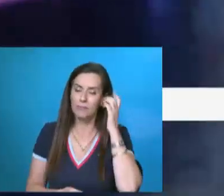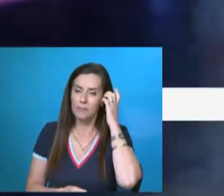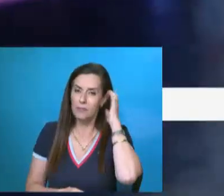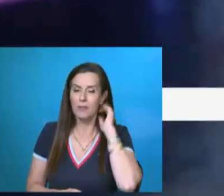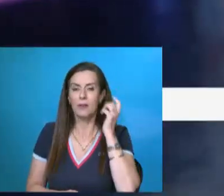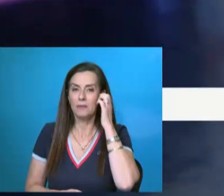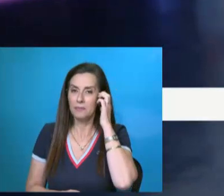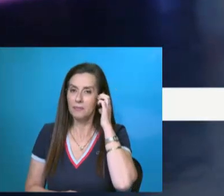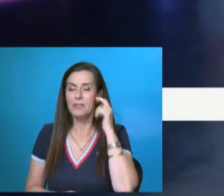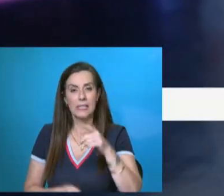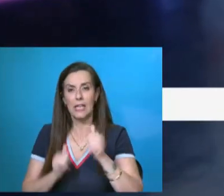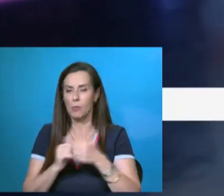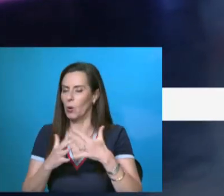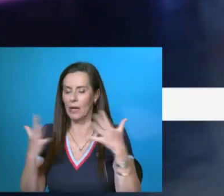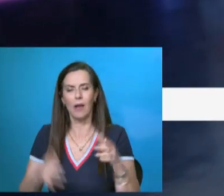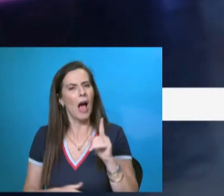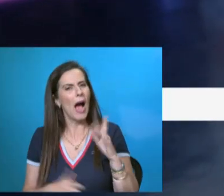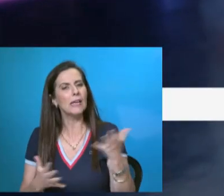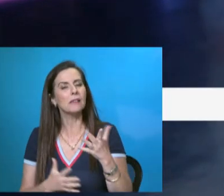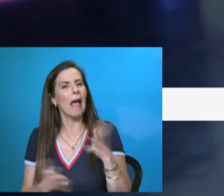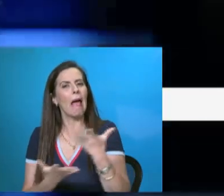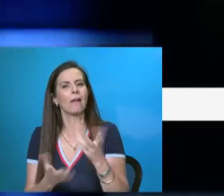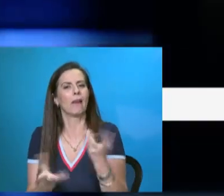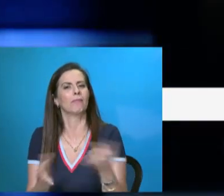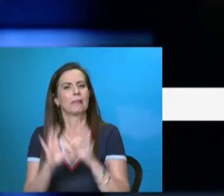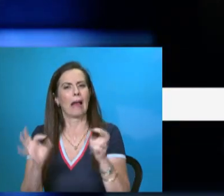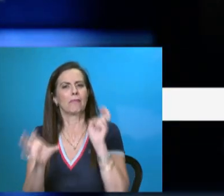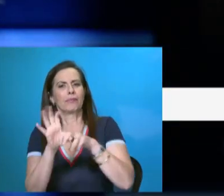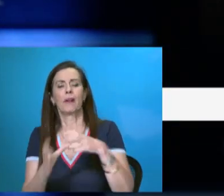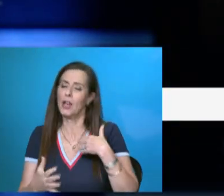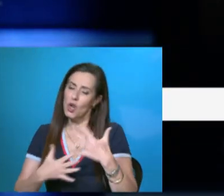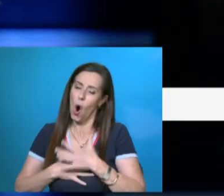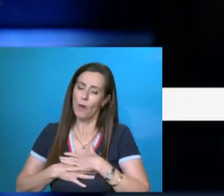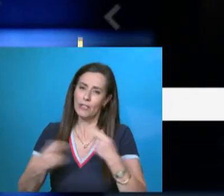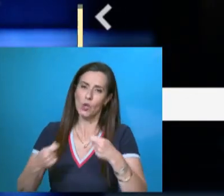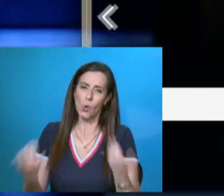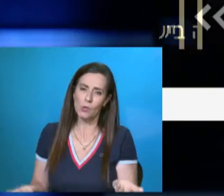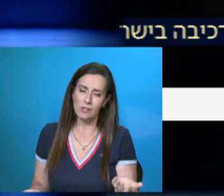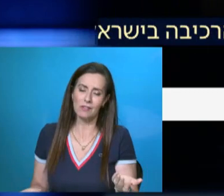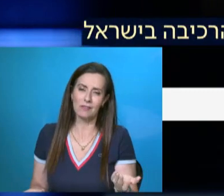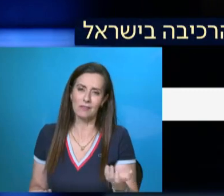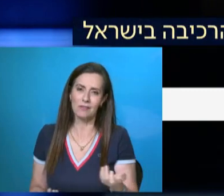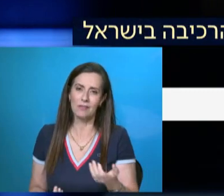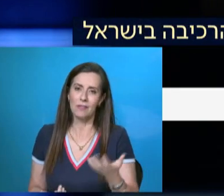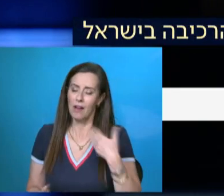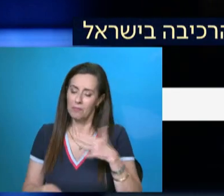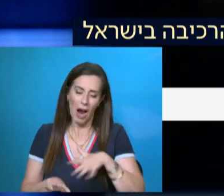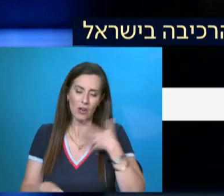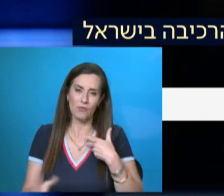וזה ספורט אדיר. אז מה עשה לך את זה באמת? אהבה לסוסים, קודם כל. ההתחברות